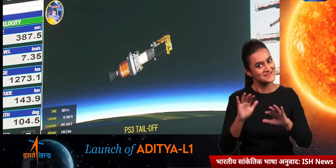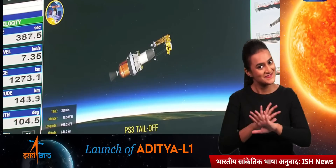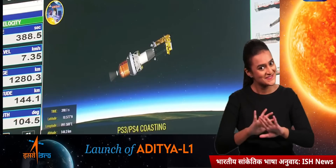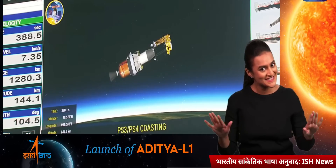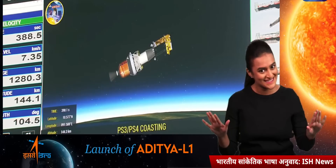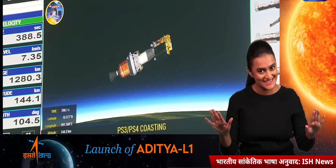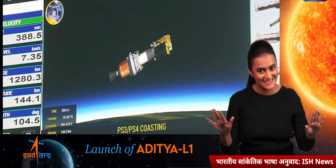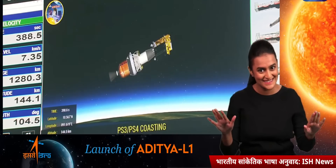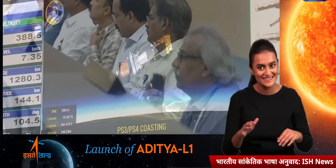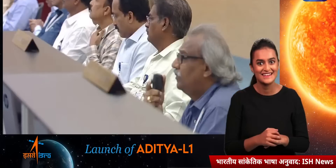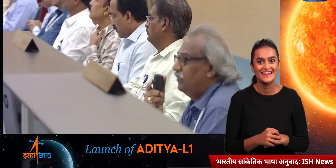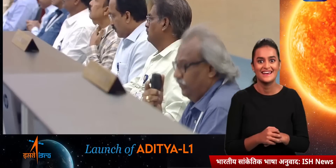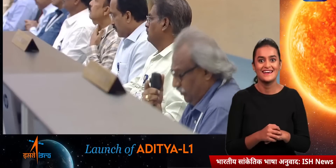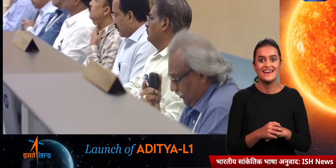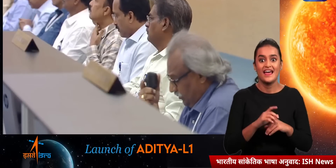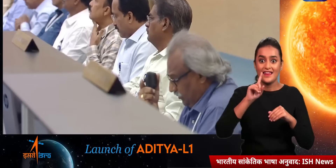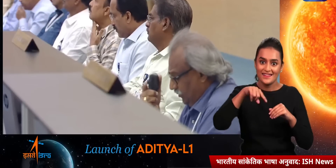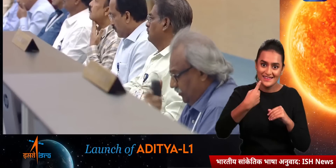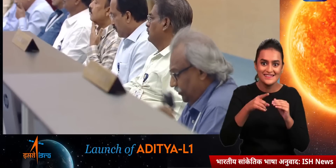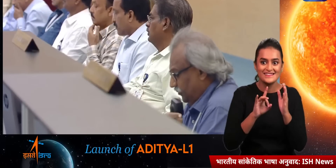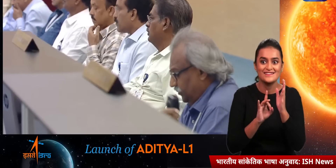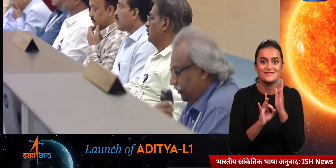कोस्टिंग फेज इसके बाद जारी रहेगा।